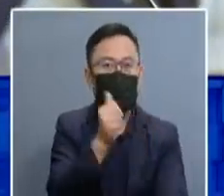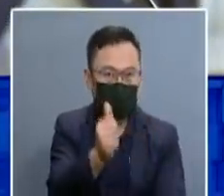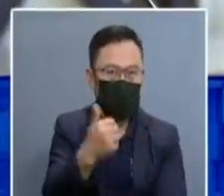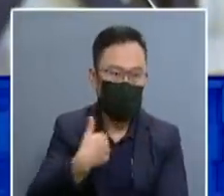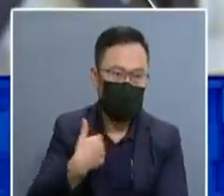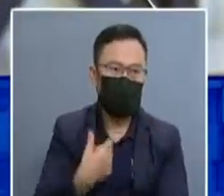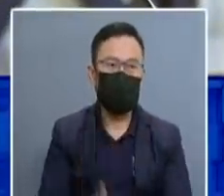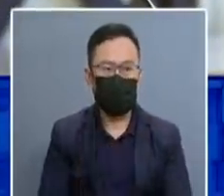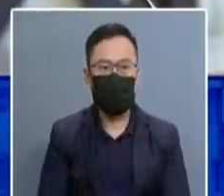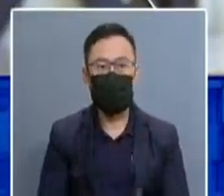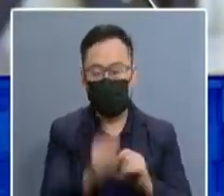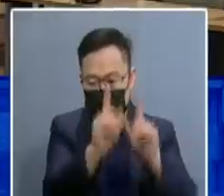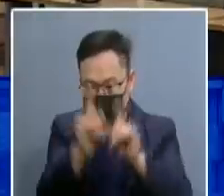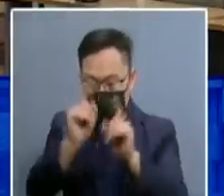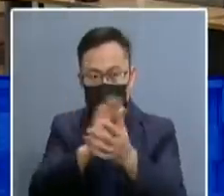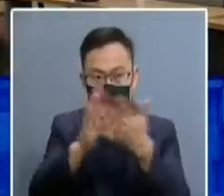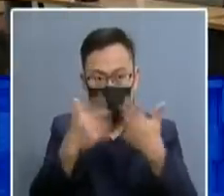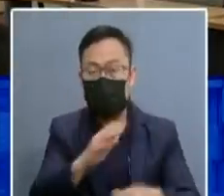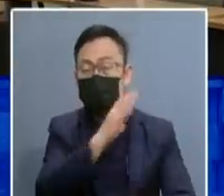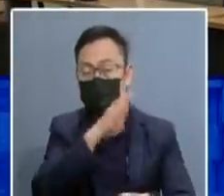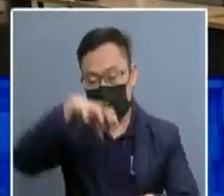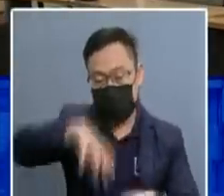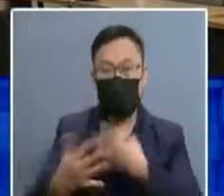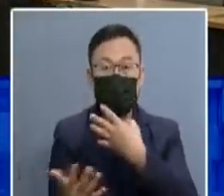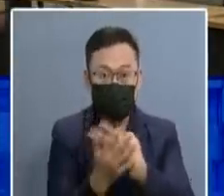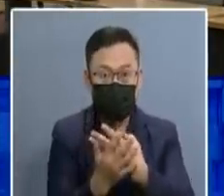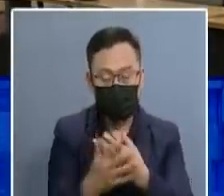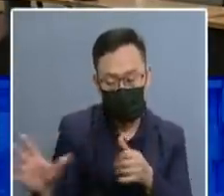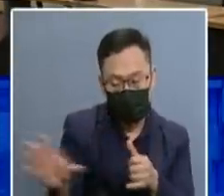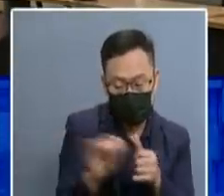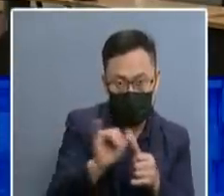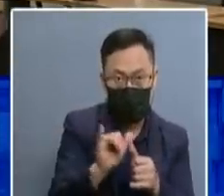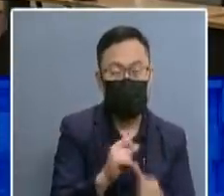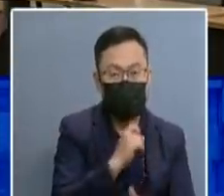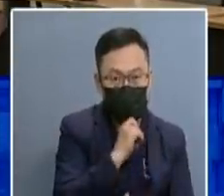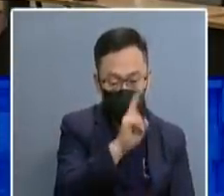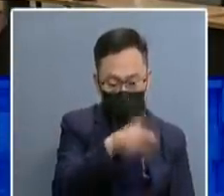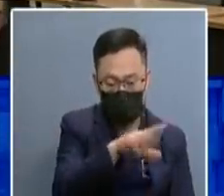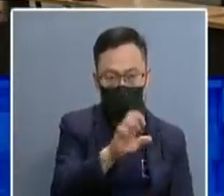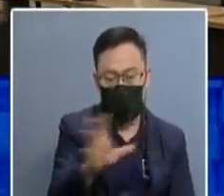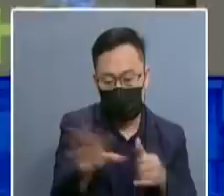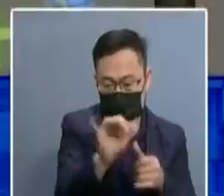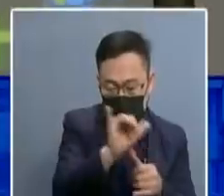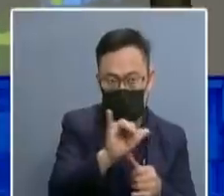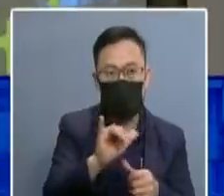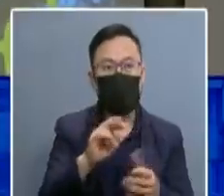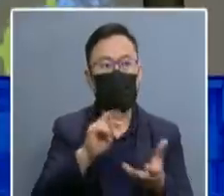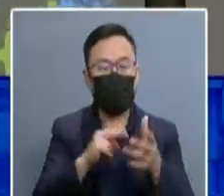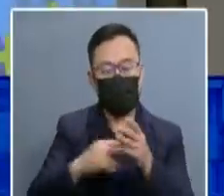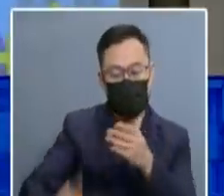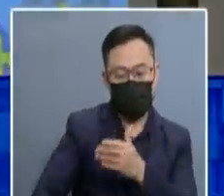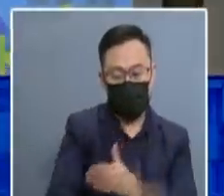3นั้นก็ยืนยันว่าประเมินแบบเลวร้ายที่สุดนะครับนักโทษที่ยังไม่ติดเชื้ออีก 2,500 คนก็จะกลายเป็นผู้เสี่ยงสูง